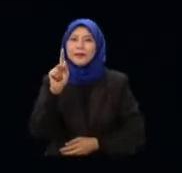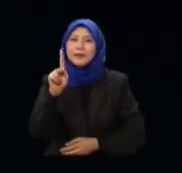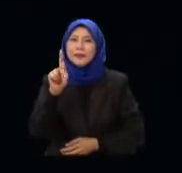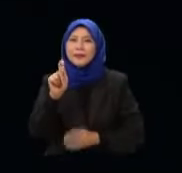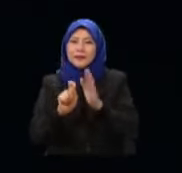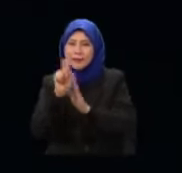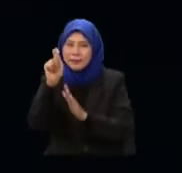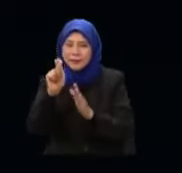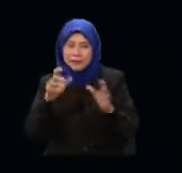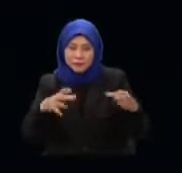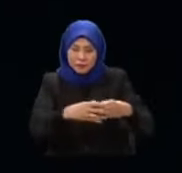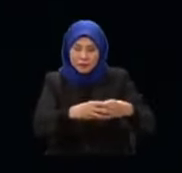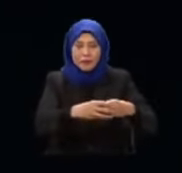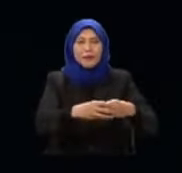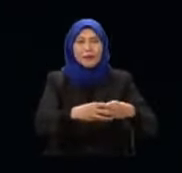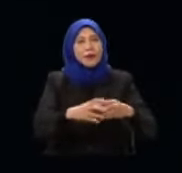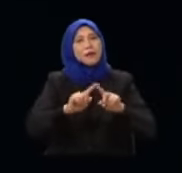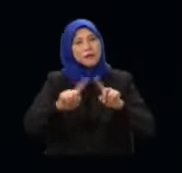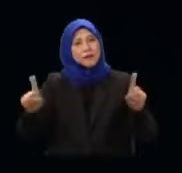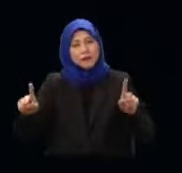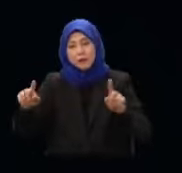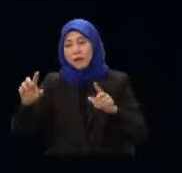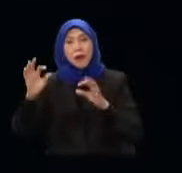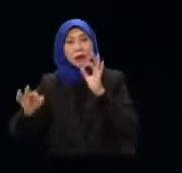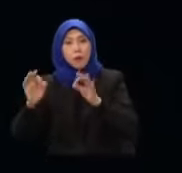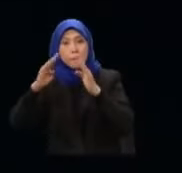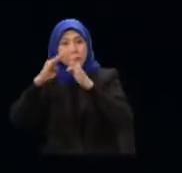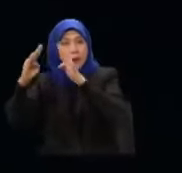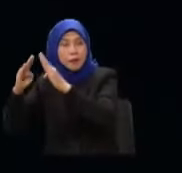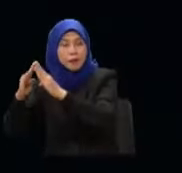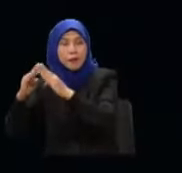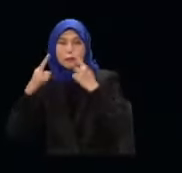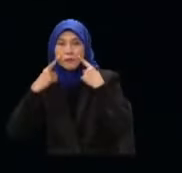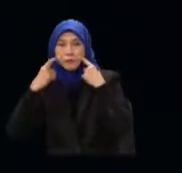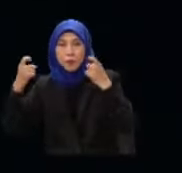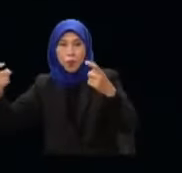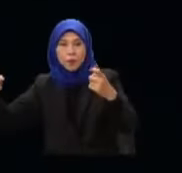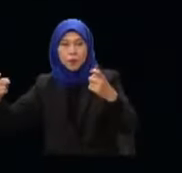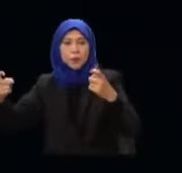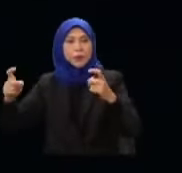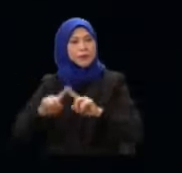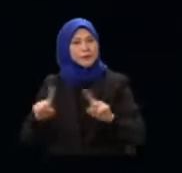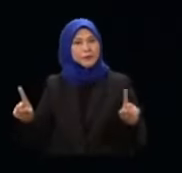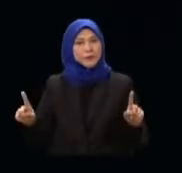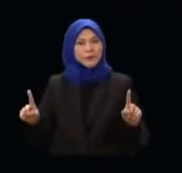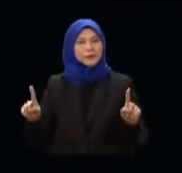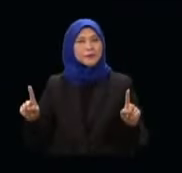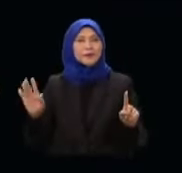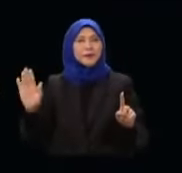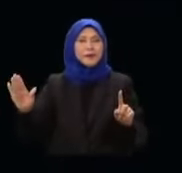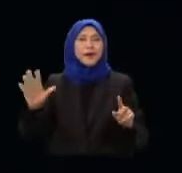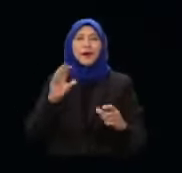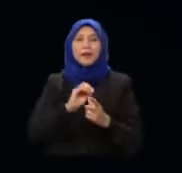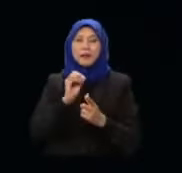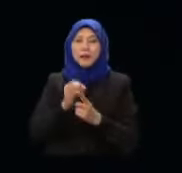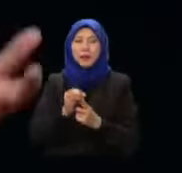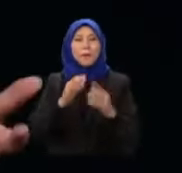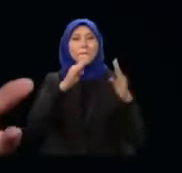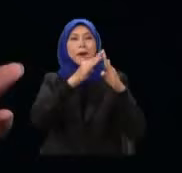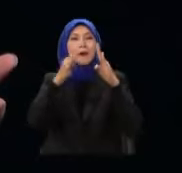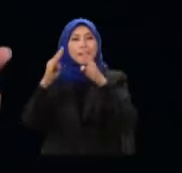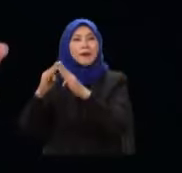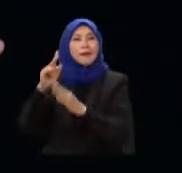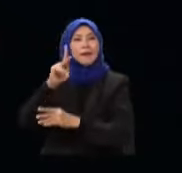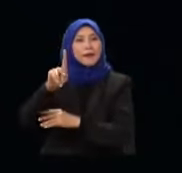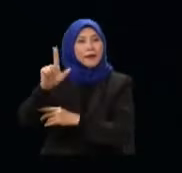tinggi dia berbeza daripada Banda jauh baru berbeza daripada rakyat yang duduk dalam dalam kolom Pong Eh